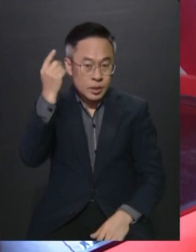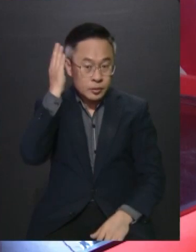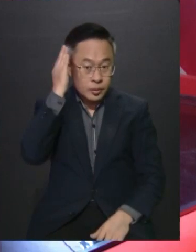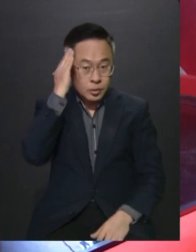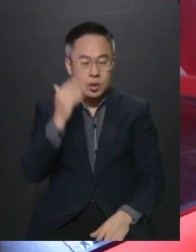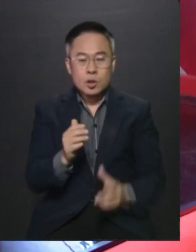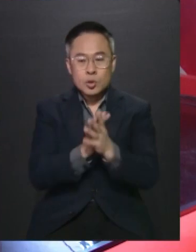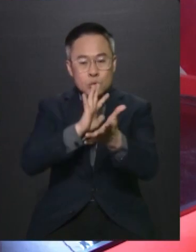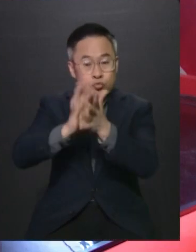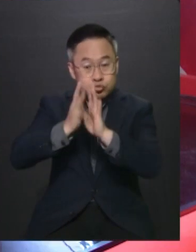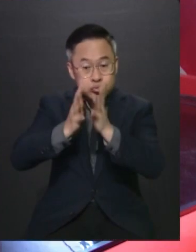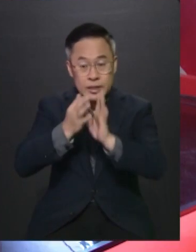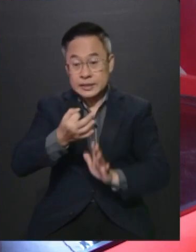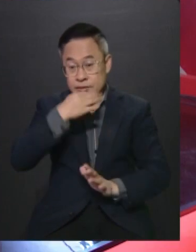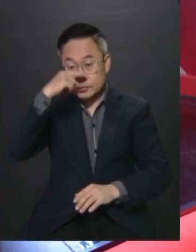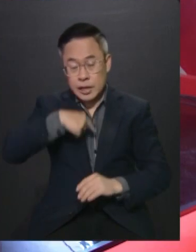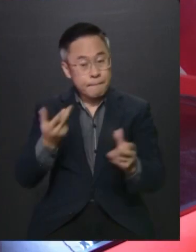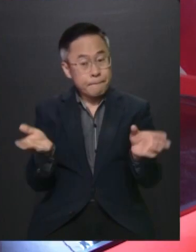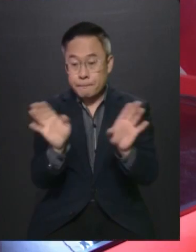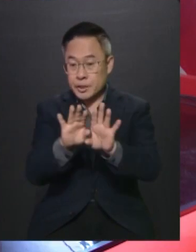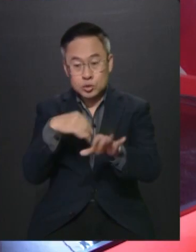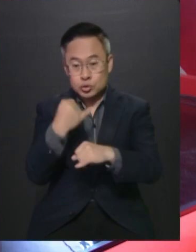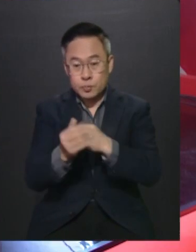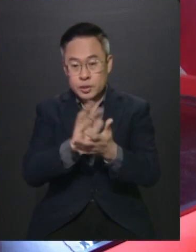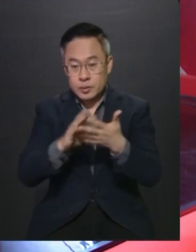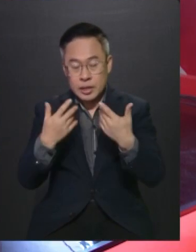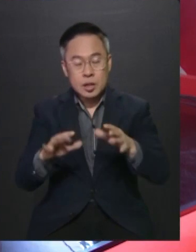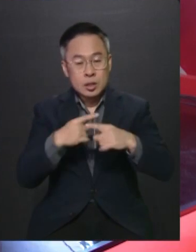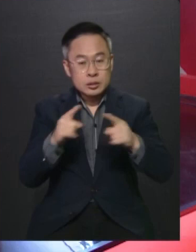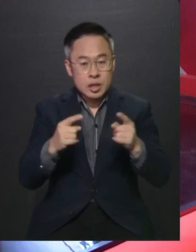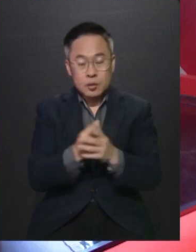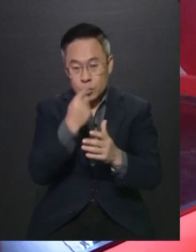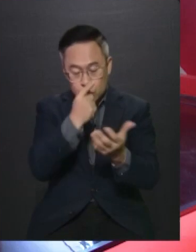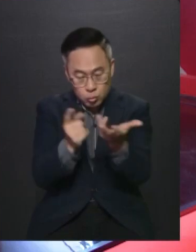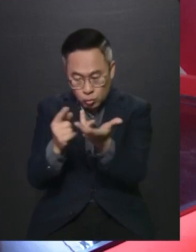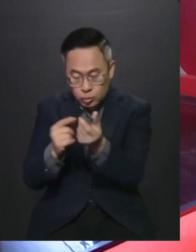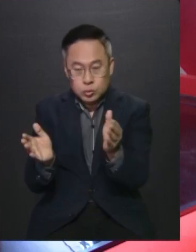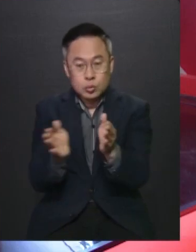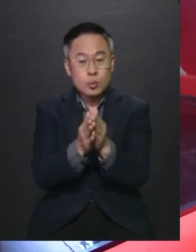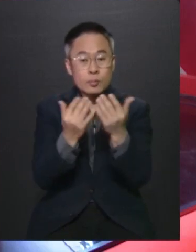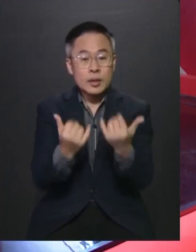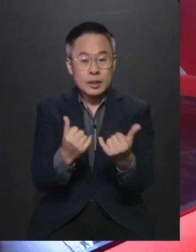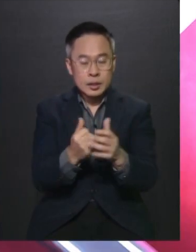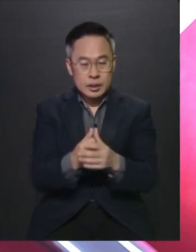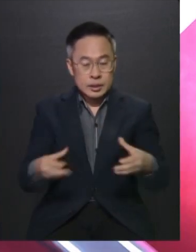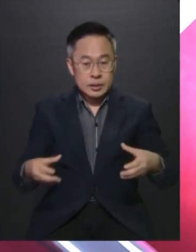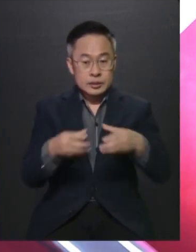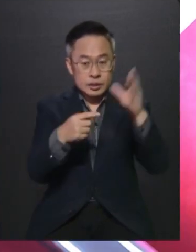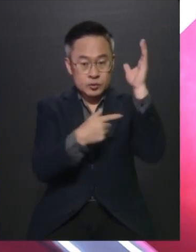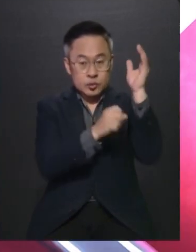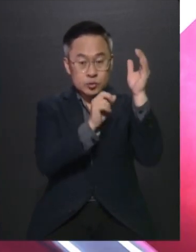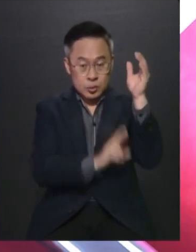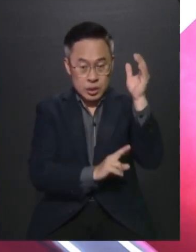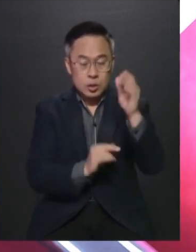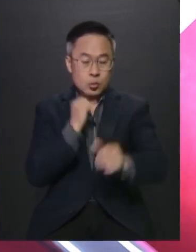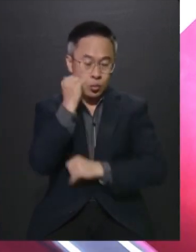เราไปดูเรื่ของฟุตซอลไทยลีกกันหน่อยแม้ว่าจะปิดฤดูกาลไปแล้วครับล่าสุดก็มีการเปิดเผยตัวเลขผู้เข้าชมในสนามนะครับปรากฏว่าทีมสุราษฎร์ธานีครับได้ผู้เข้า